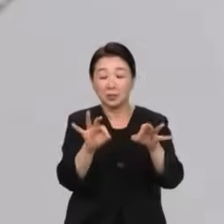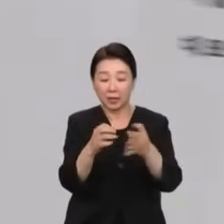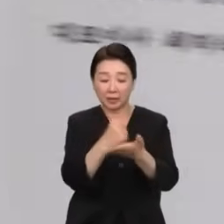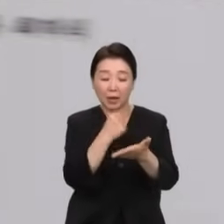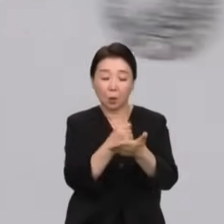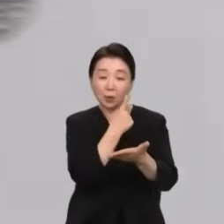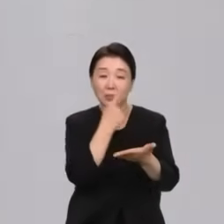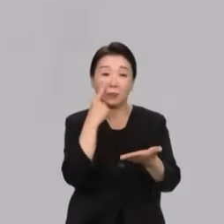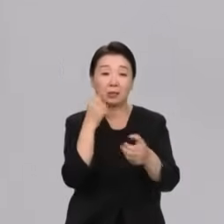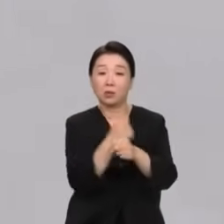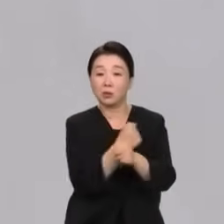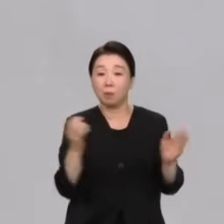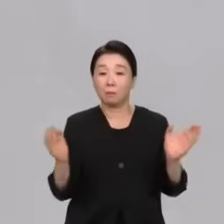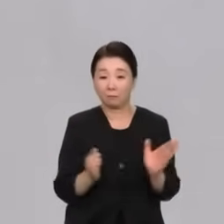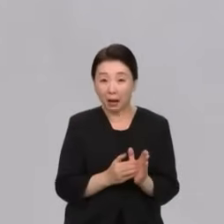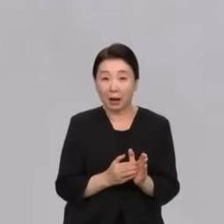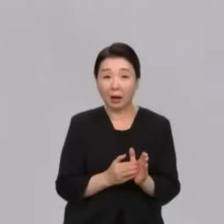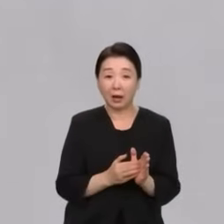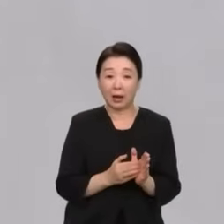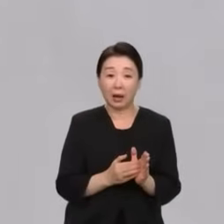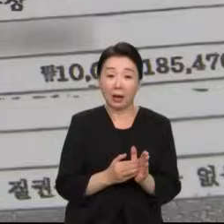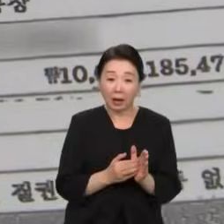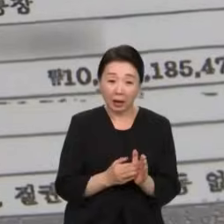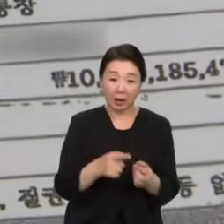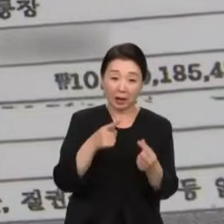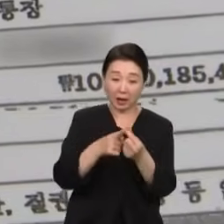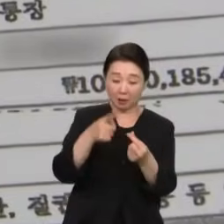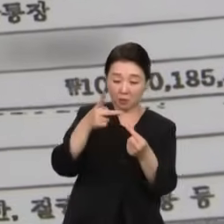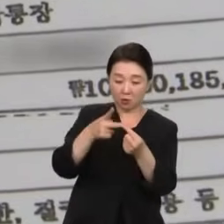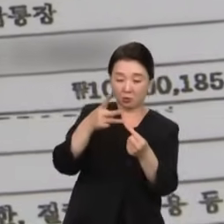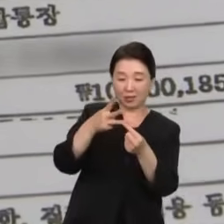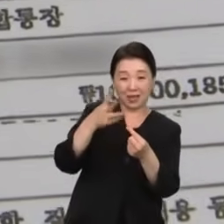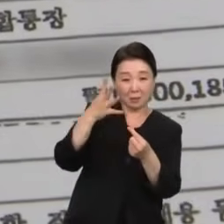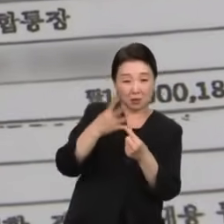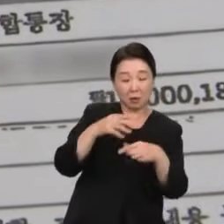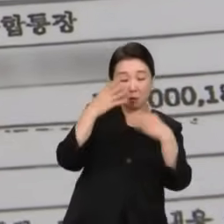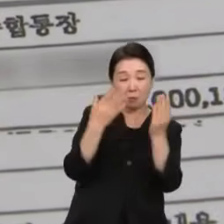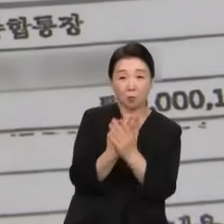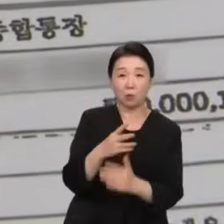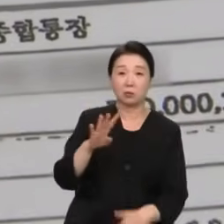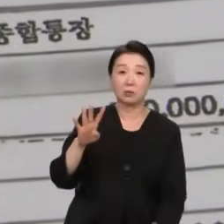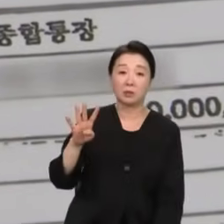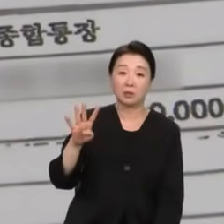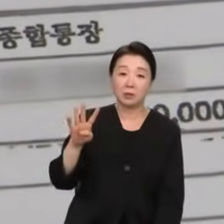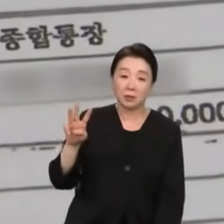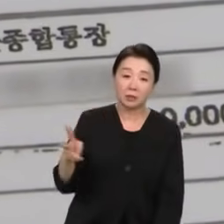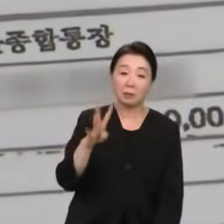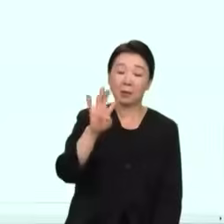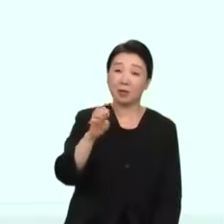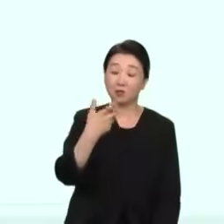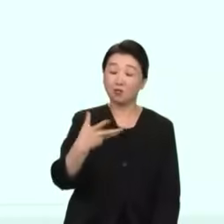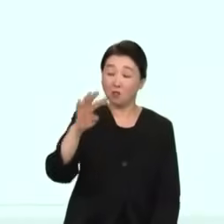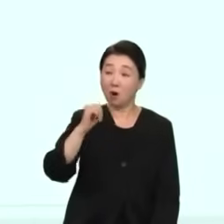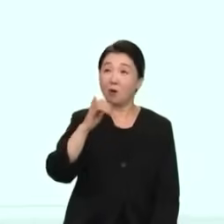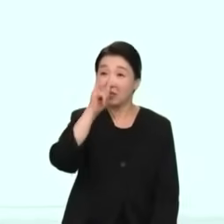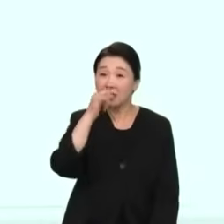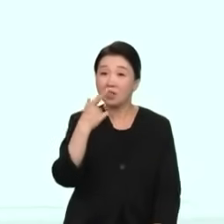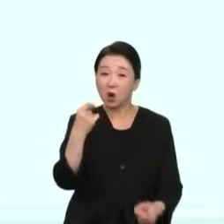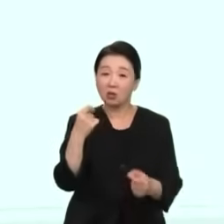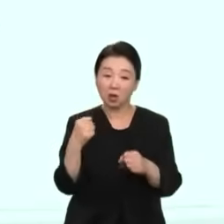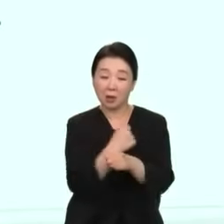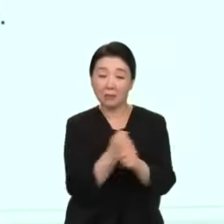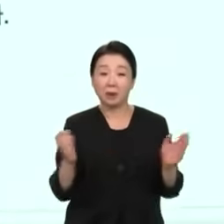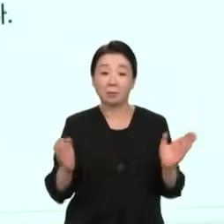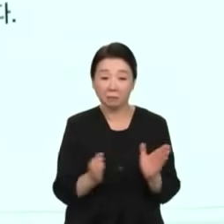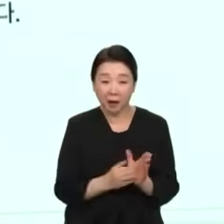2013년 4월부터 10월까지 네차례에 걸쳐 모두 349억 원이 있는 것처럼 꾸몄습니다 비마이카